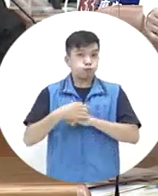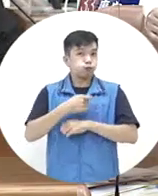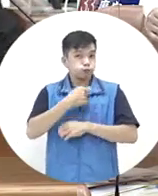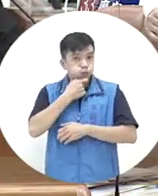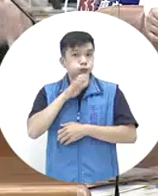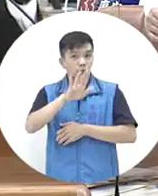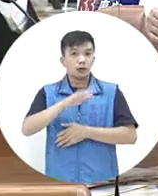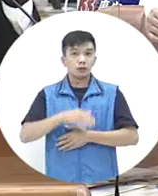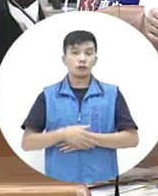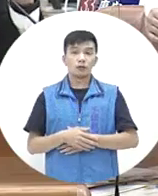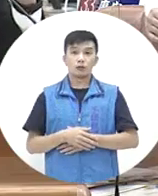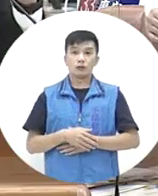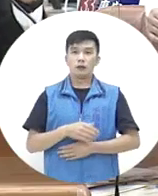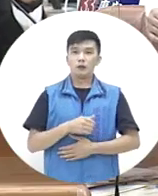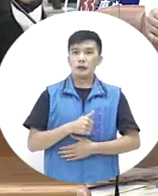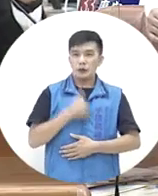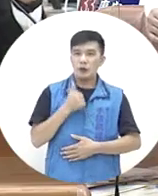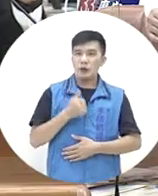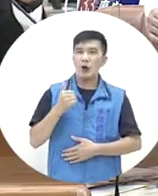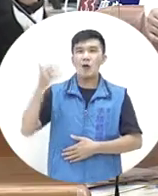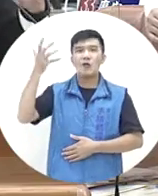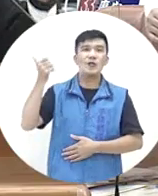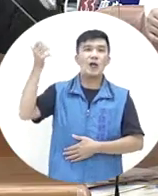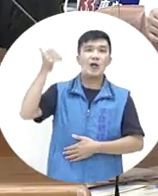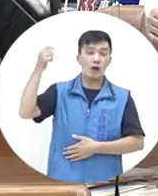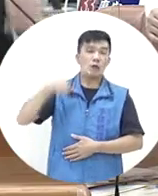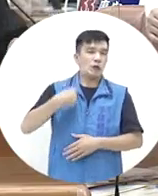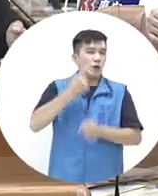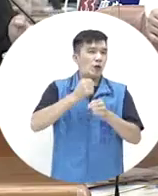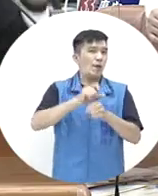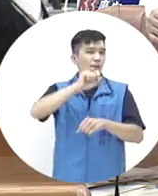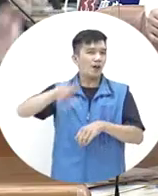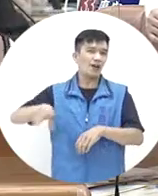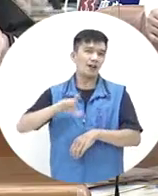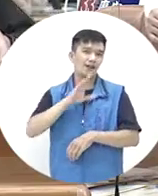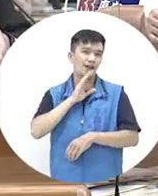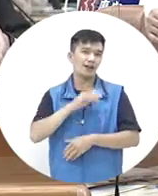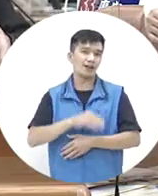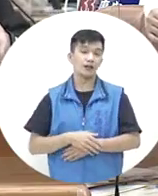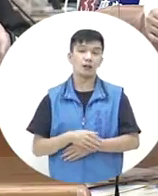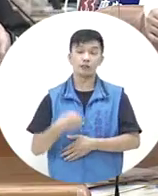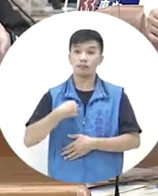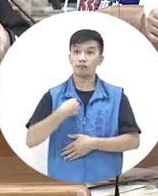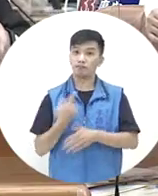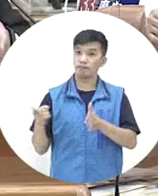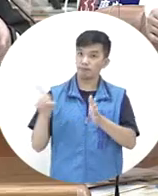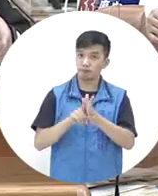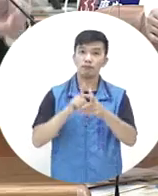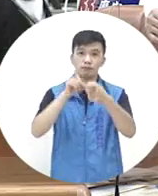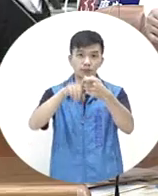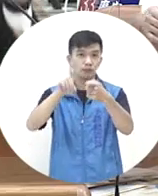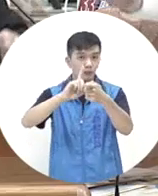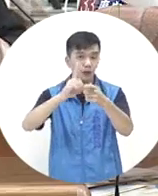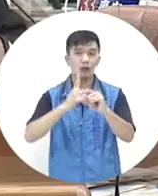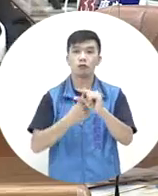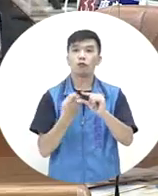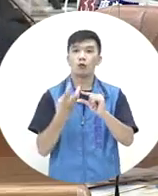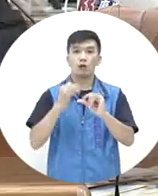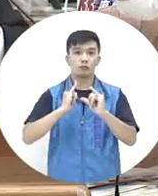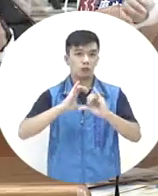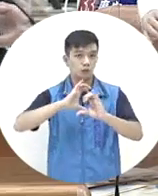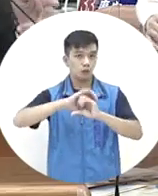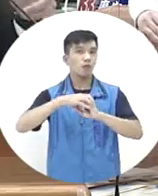动比用语言好。我对这一生，我就守护中华民国。我